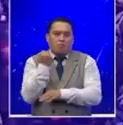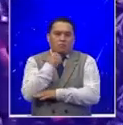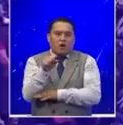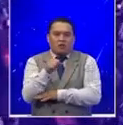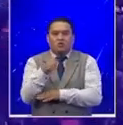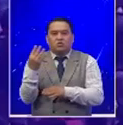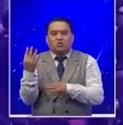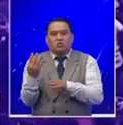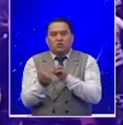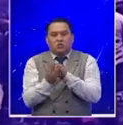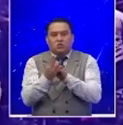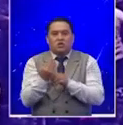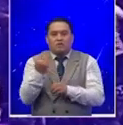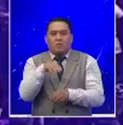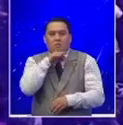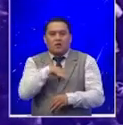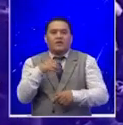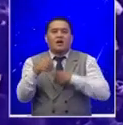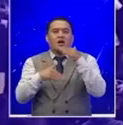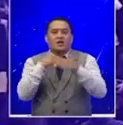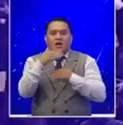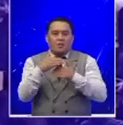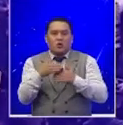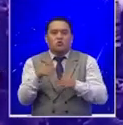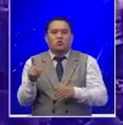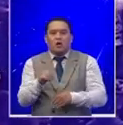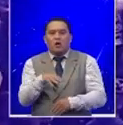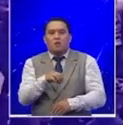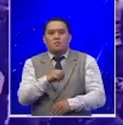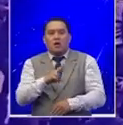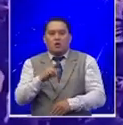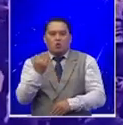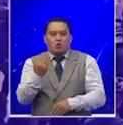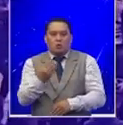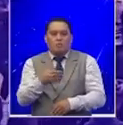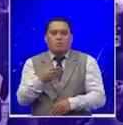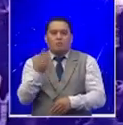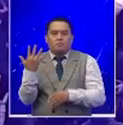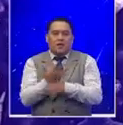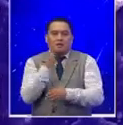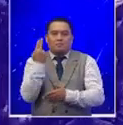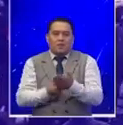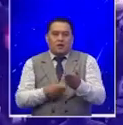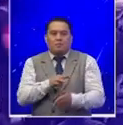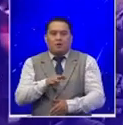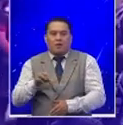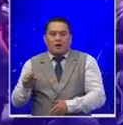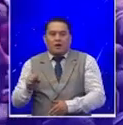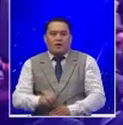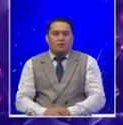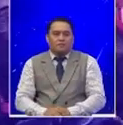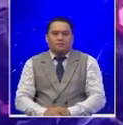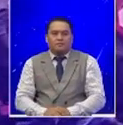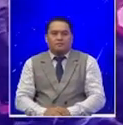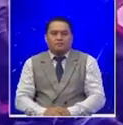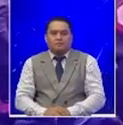победа стала 14-й в его профессиональной карьере. Что касается Даурена Ермекова, то он потерпел 5-е поражение в ММА.